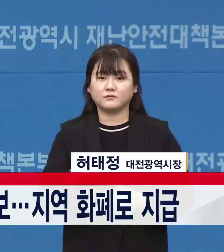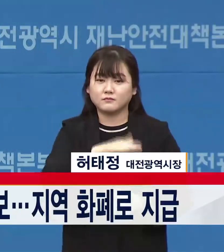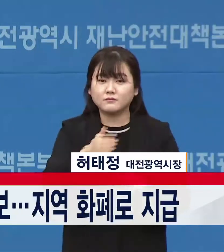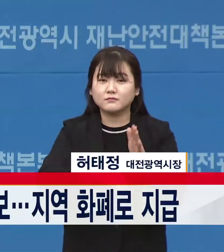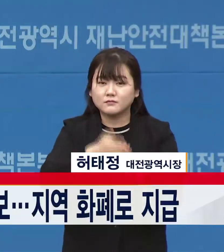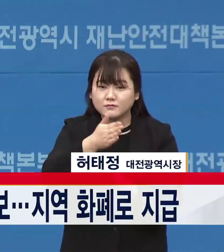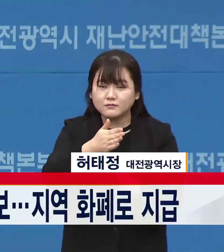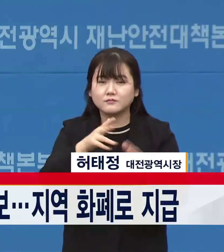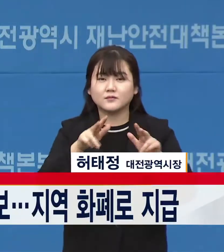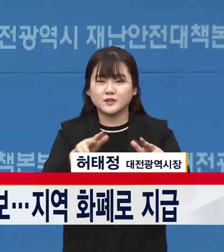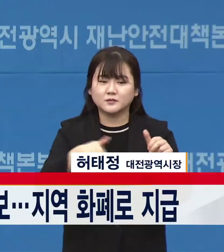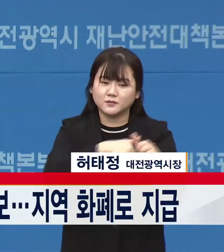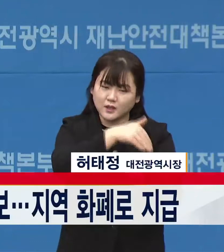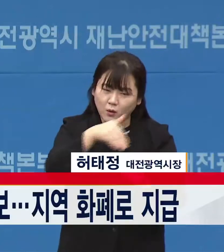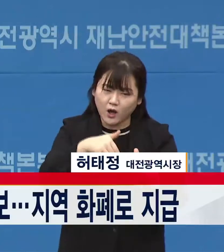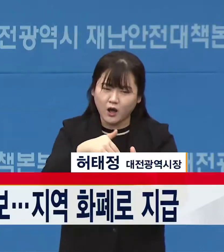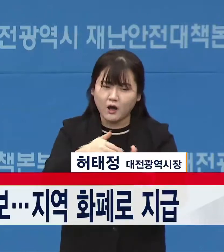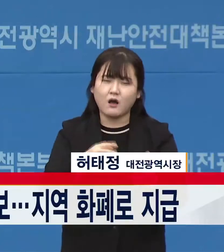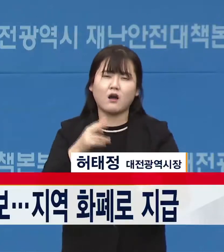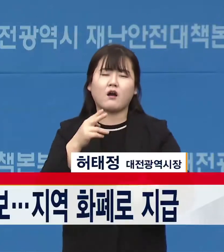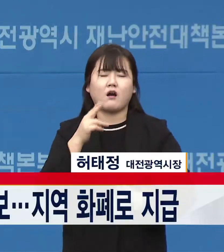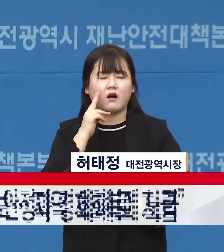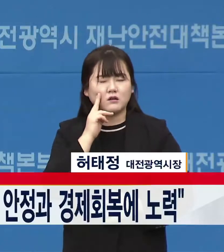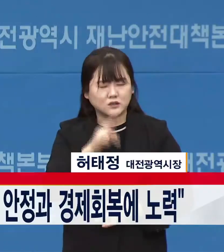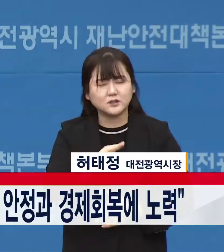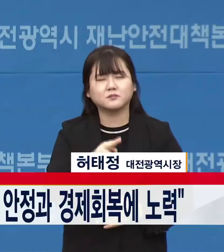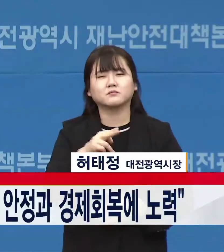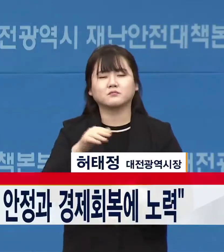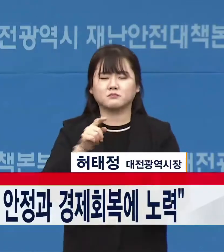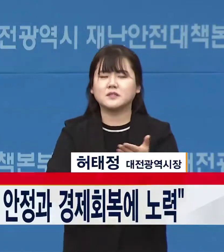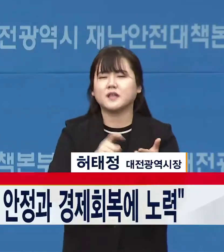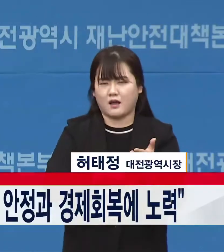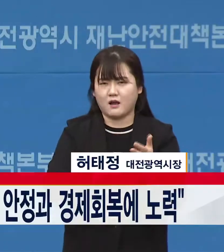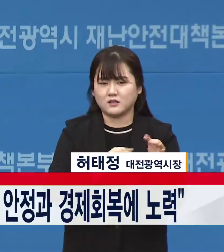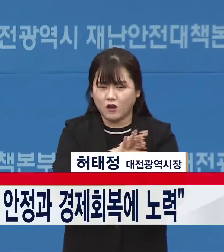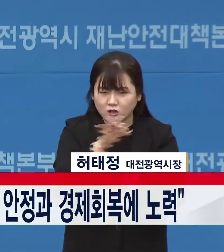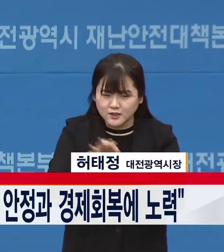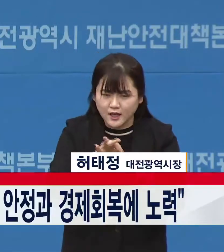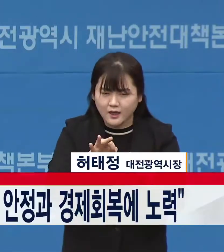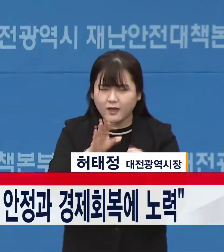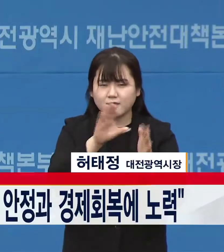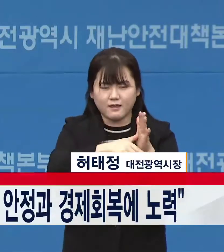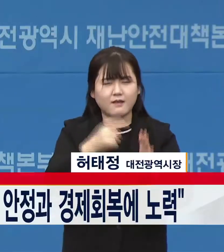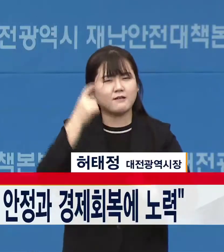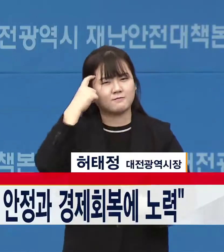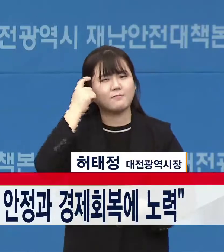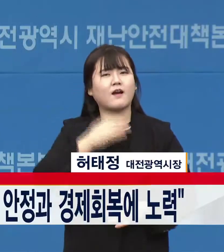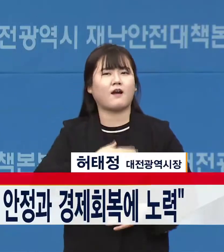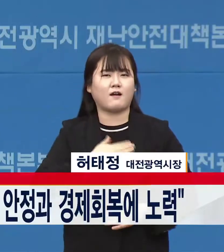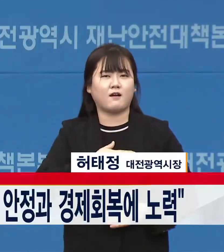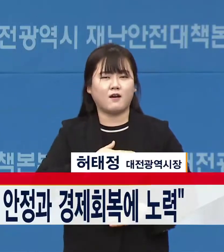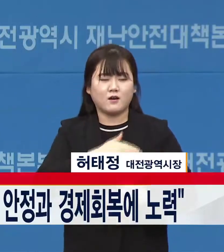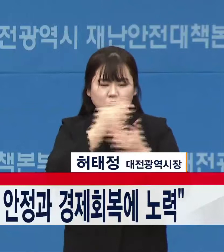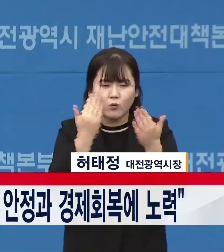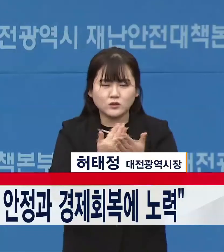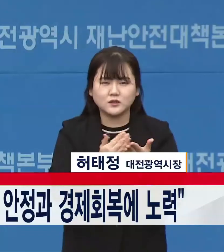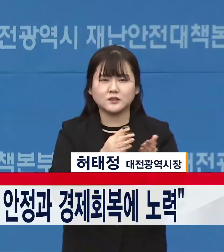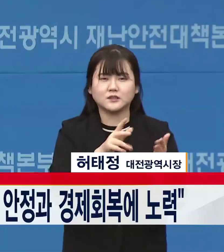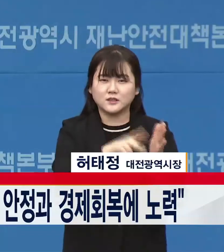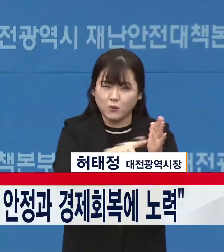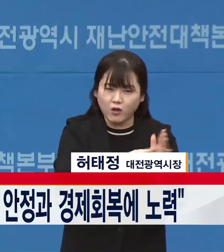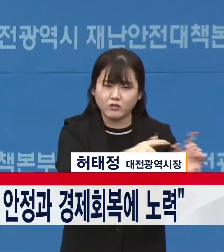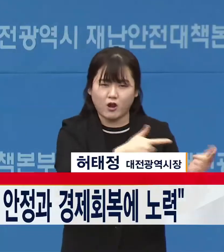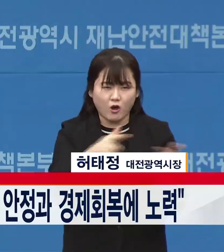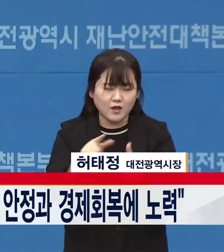우리시는 지금 상황이 매우 심각한 비상 경제 시기임을 인식하고 모든 재원과